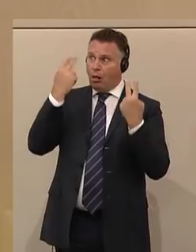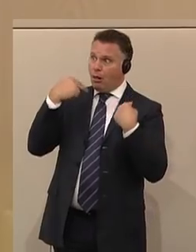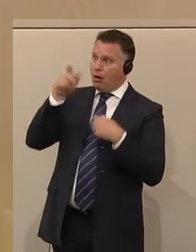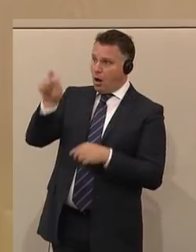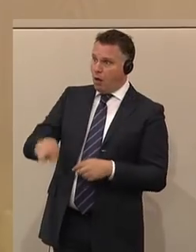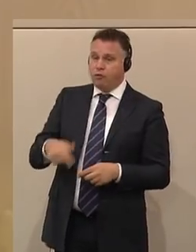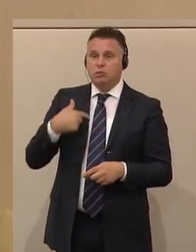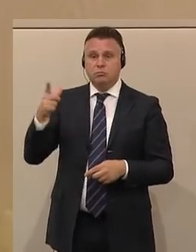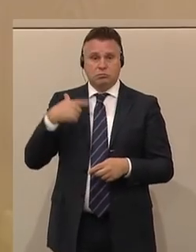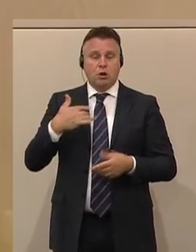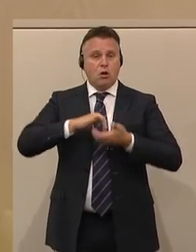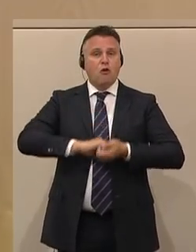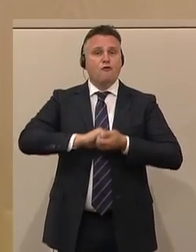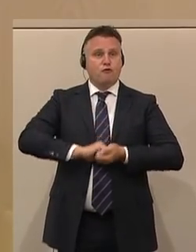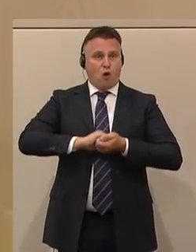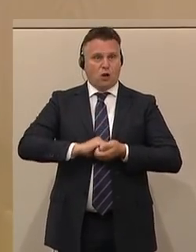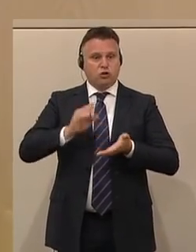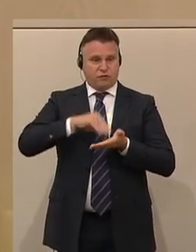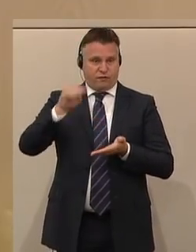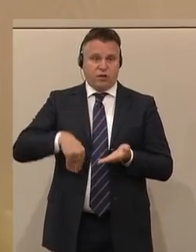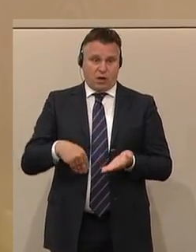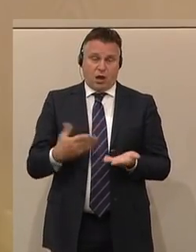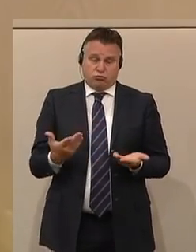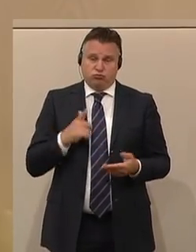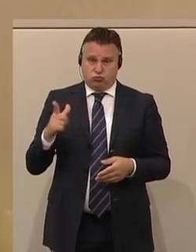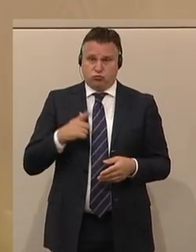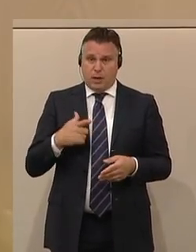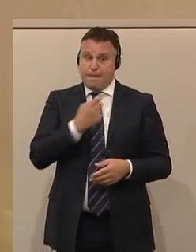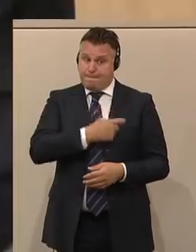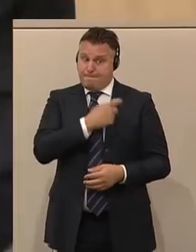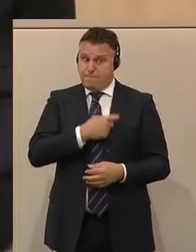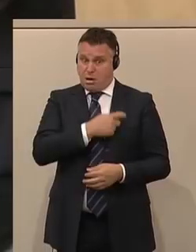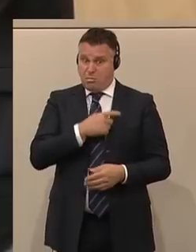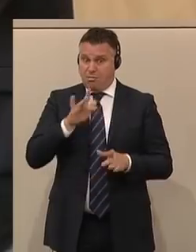auch Freundschaftsverträge abgeschlossen sehen durch österreichische Regierungsparteien.